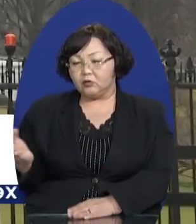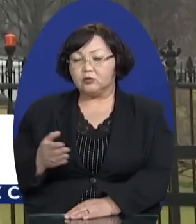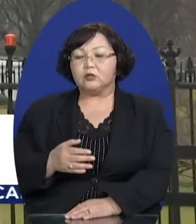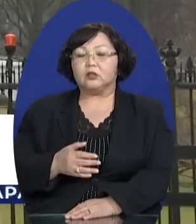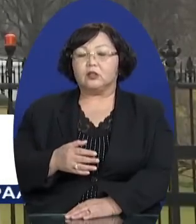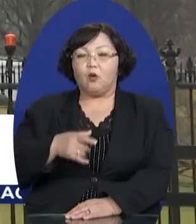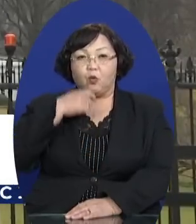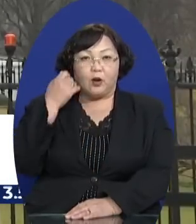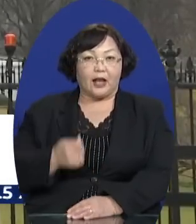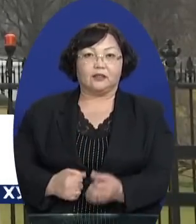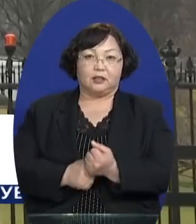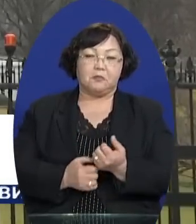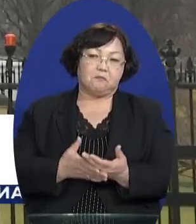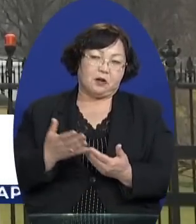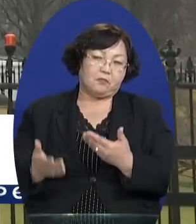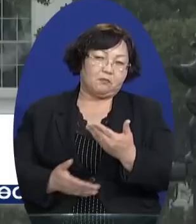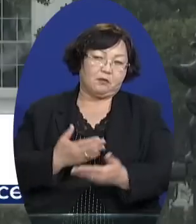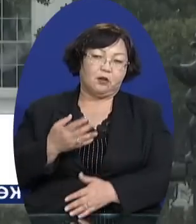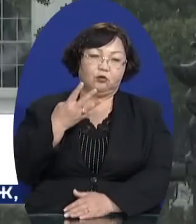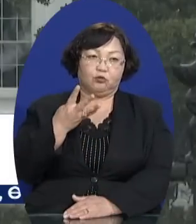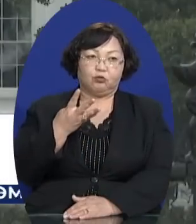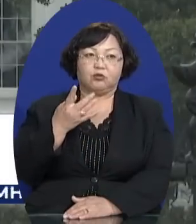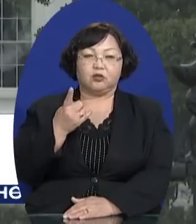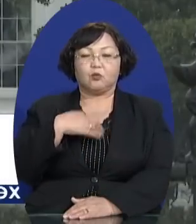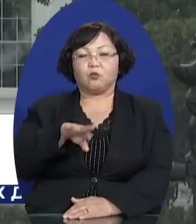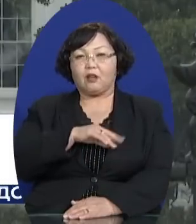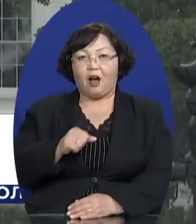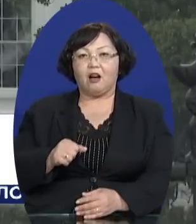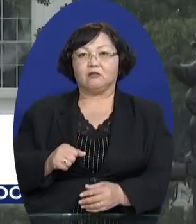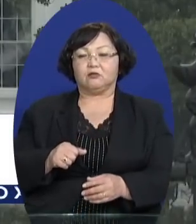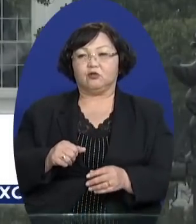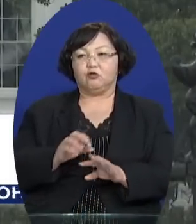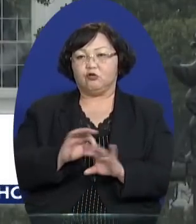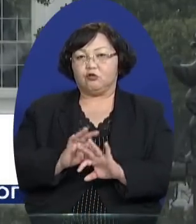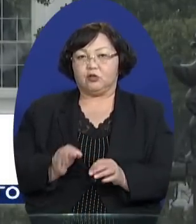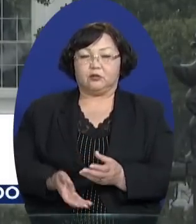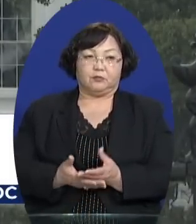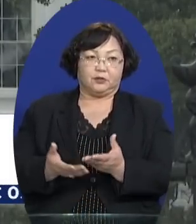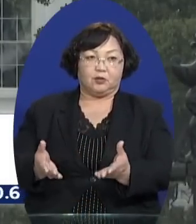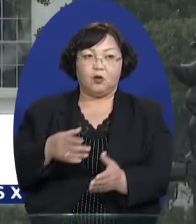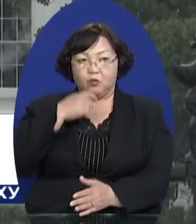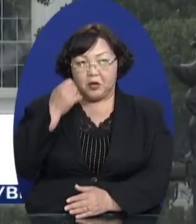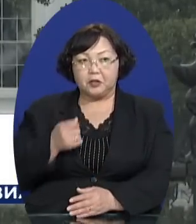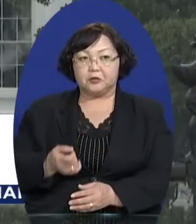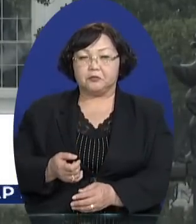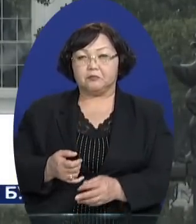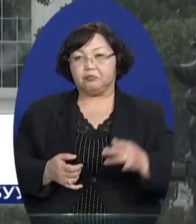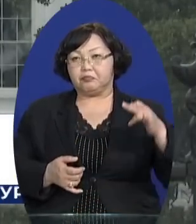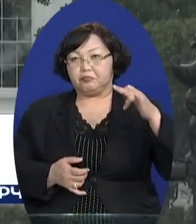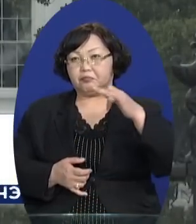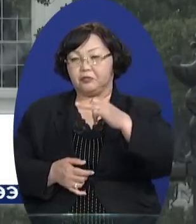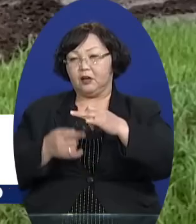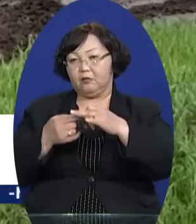байгаа 41 дахь удаагийн энэ багцад Украины агаарын товтлогоноос хамгаалах хүчинд дэмжлэг болох нэмэлт сум хэрэгсэл, хувигт